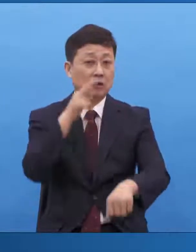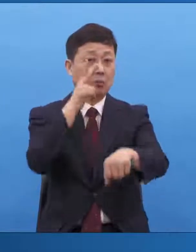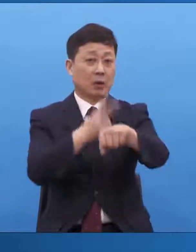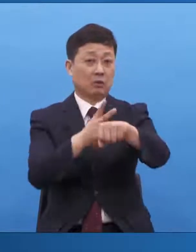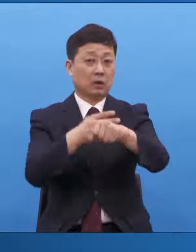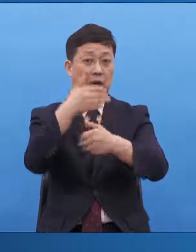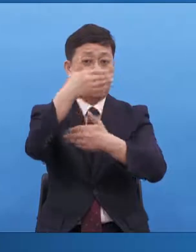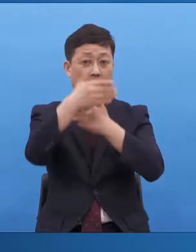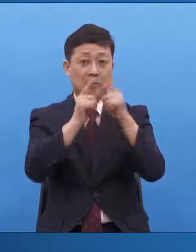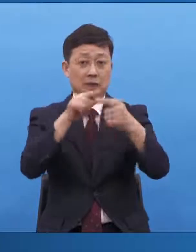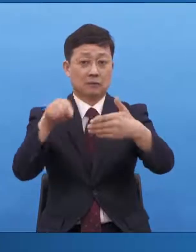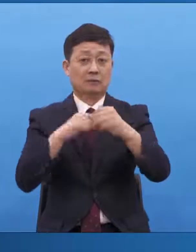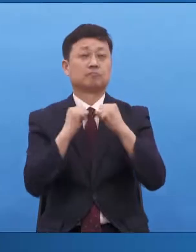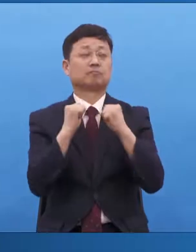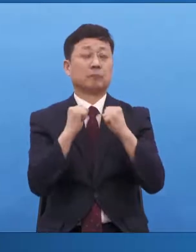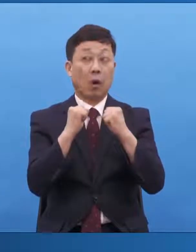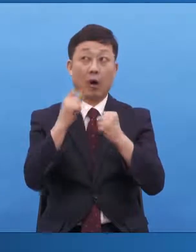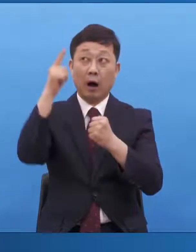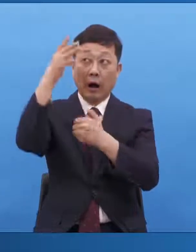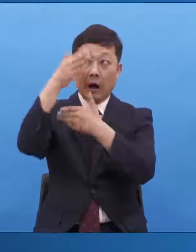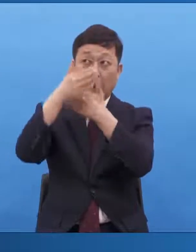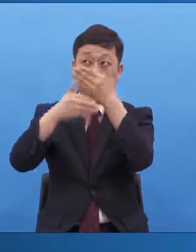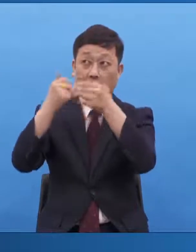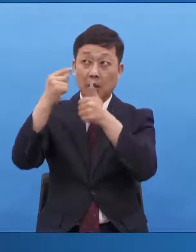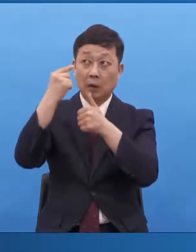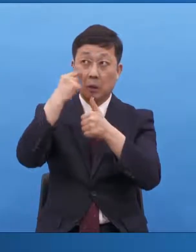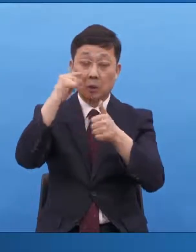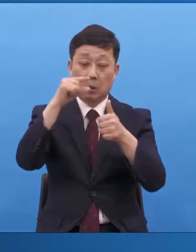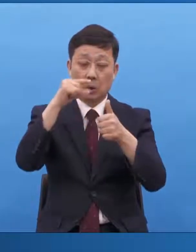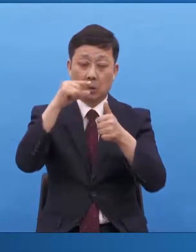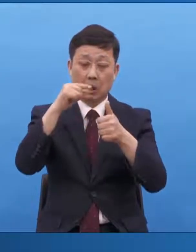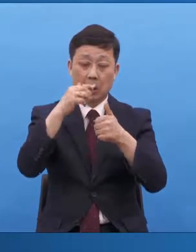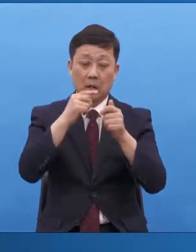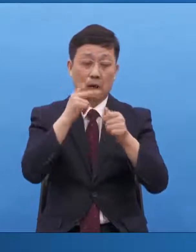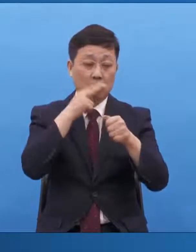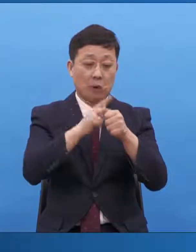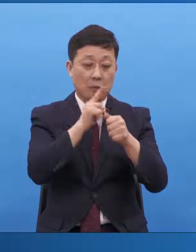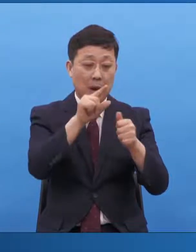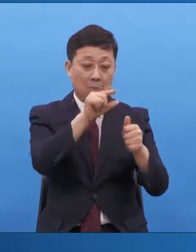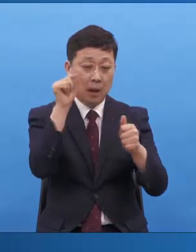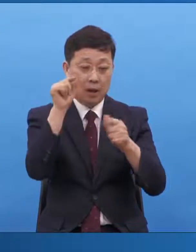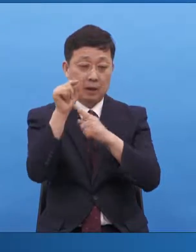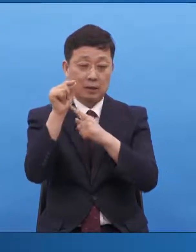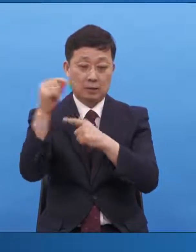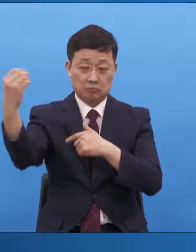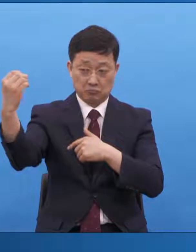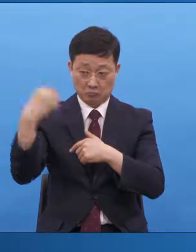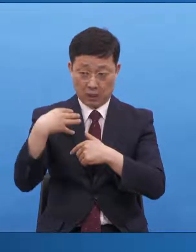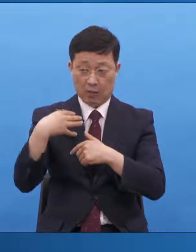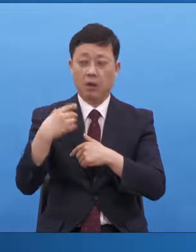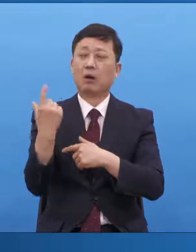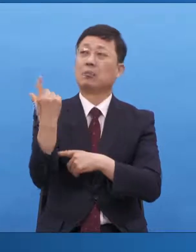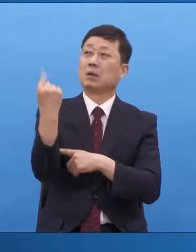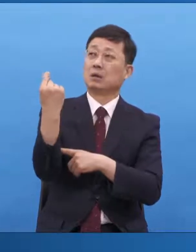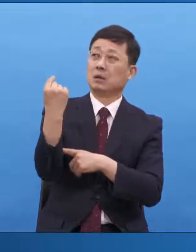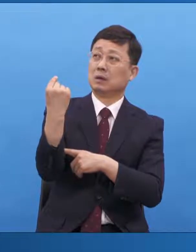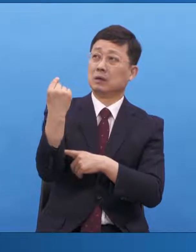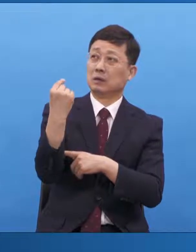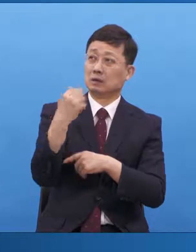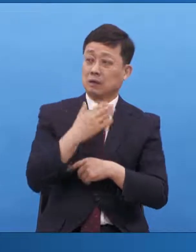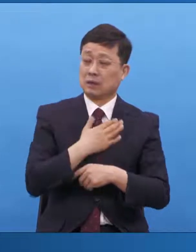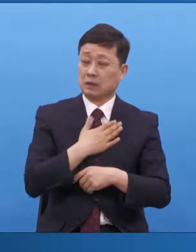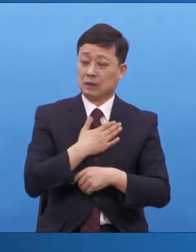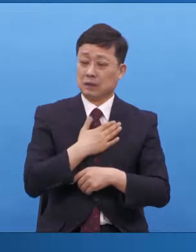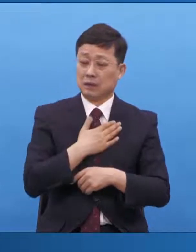있으니까 하나님이 바울이 한 말을 인용했어요. That because Paul was within God's 그렇죠. words, God quoted what Paul said. 이게 신앙생활입니다. That is the walk of faith.